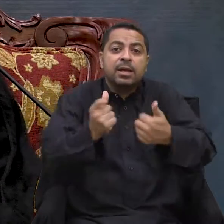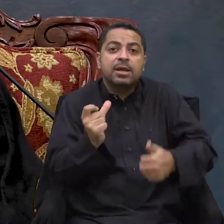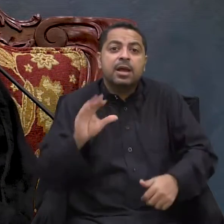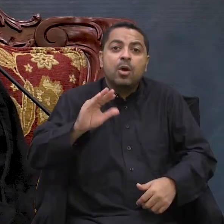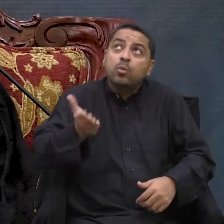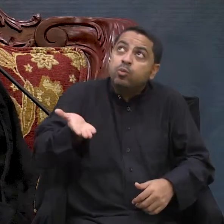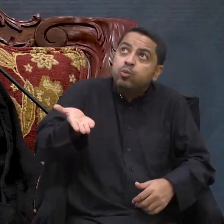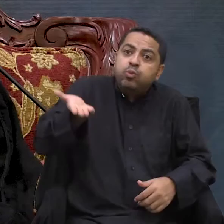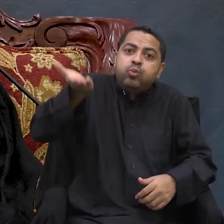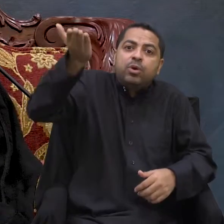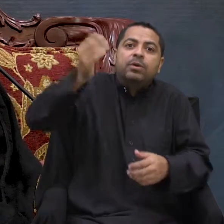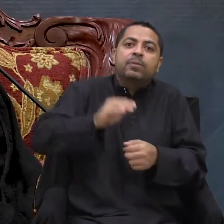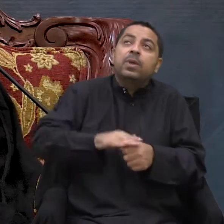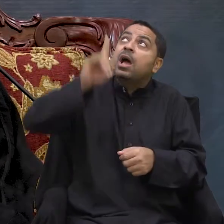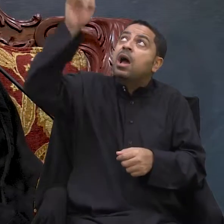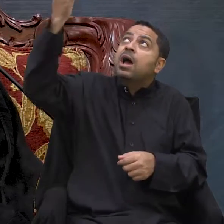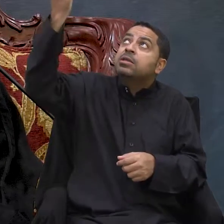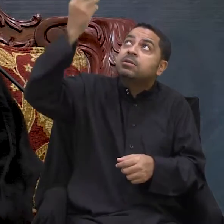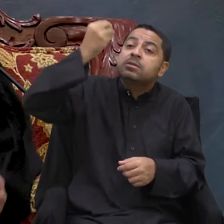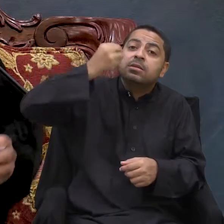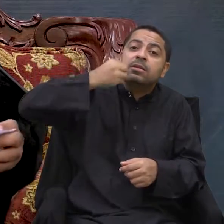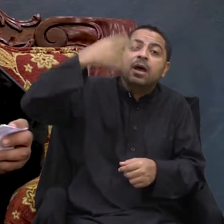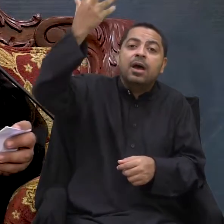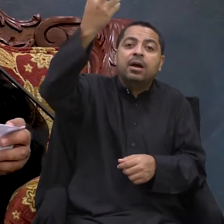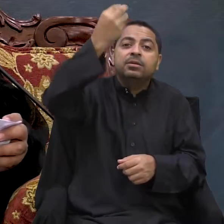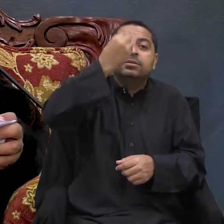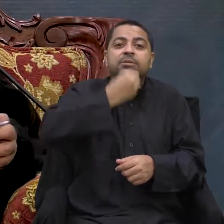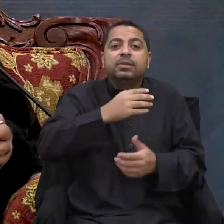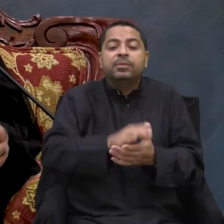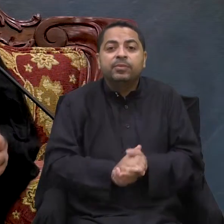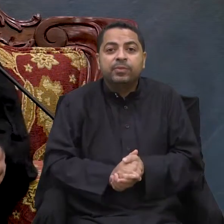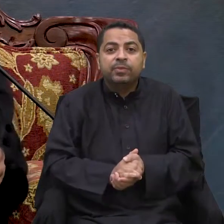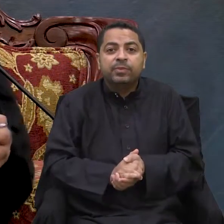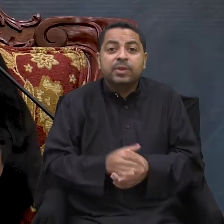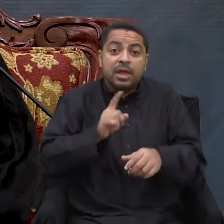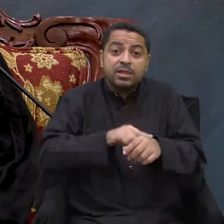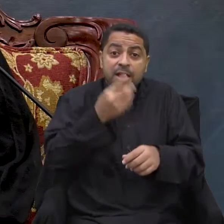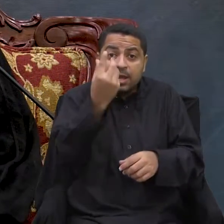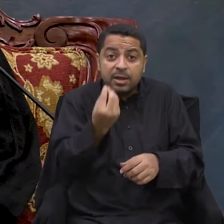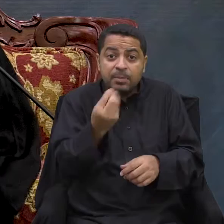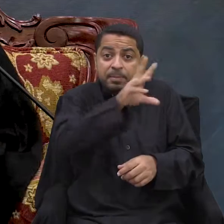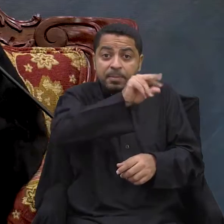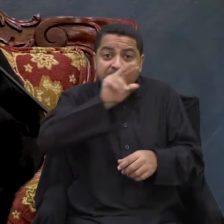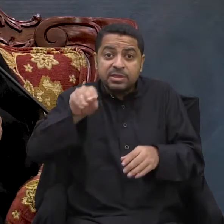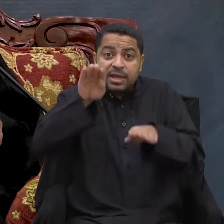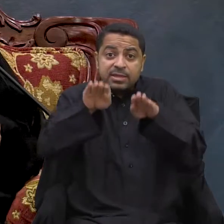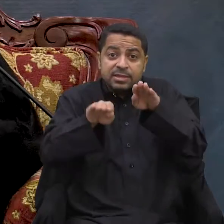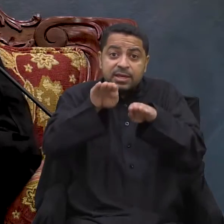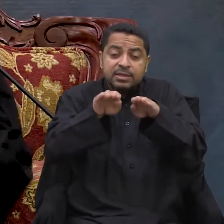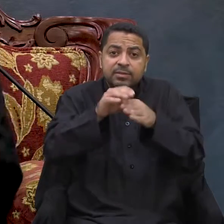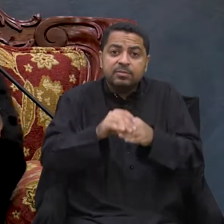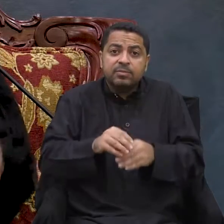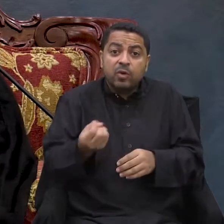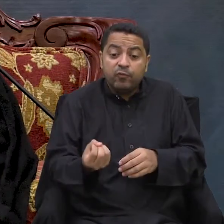رحمة الله علينا تتنزل. لكن هذا مو كمية واحدة، مو